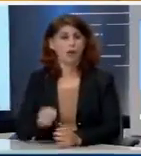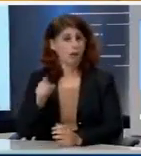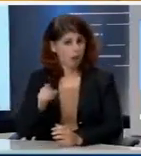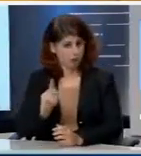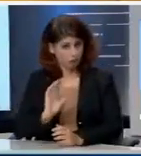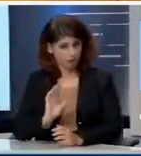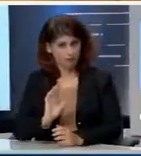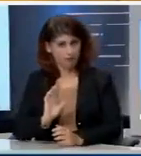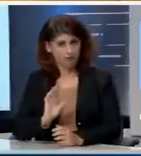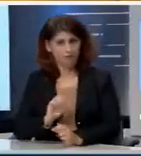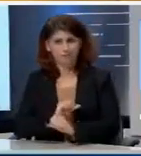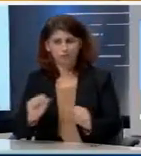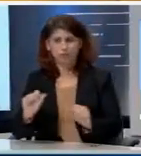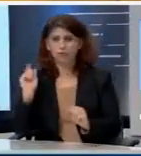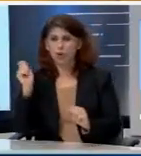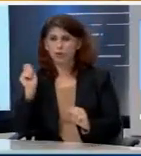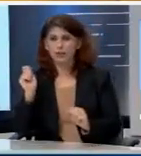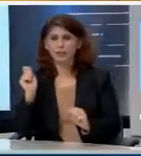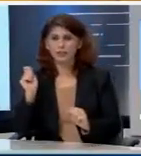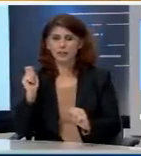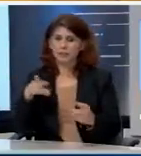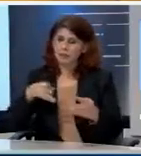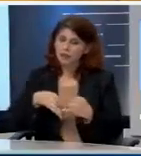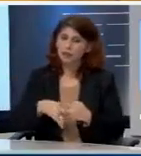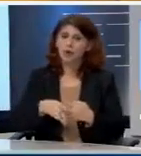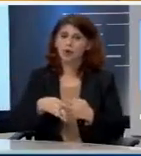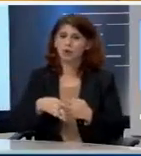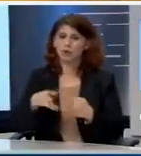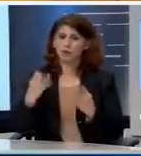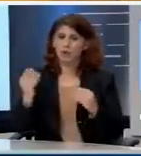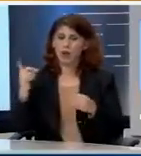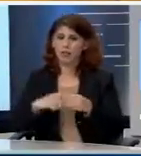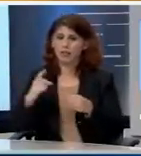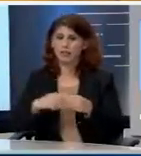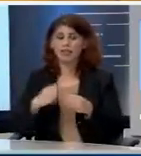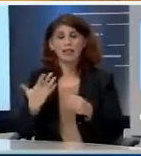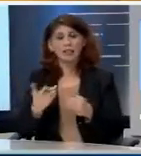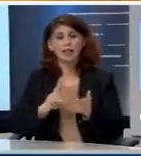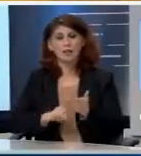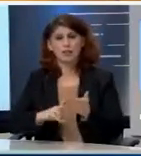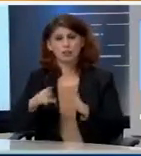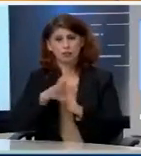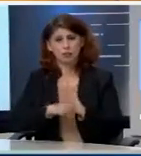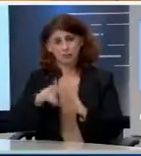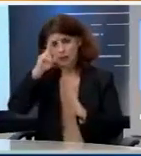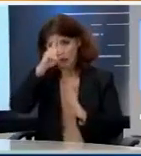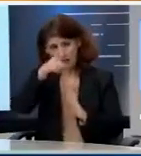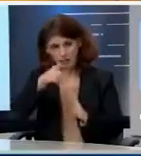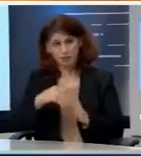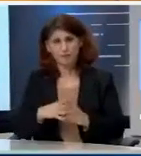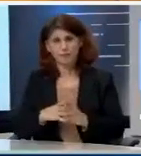όμως χάλαγε την πολιτική τιμολόγησης των πολυεθνικών, γιατί το ασφαλιστικό σύστημα της